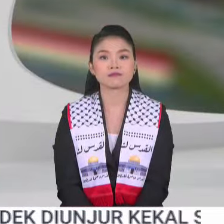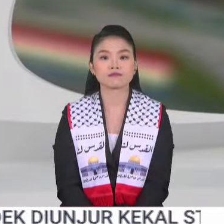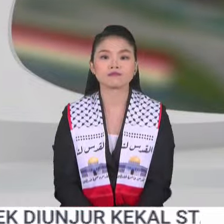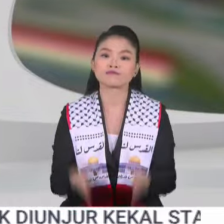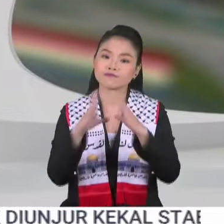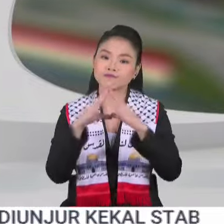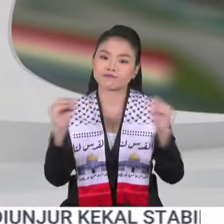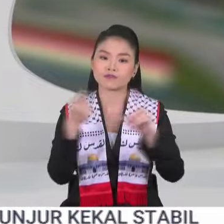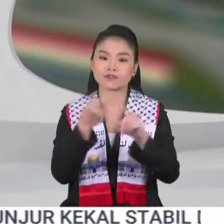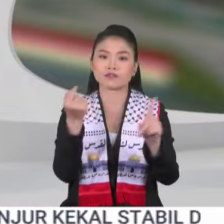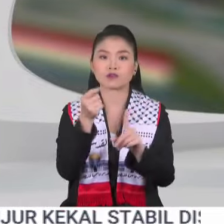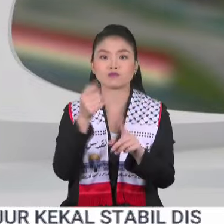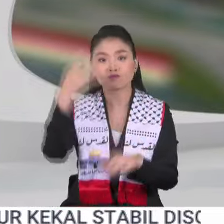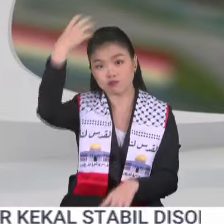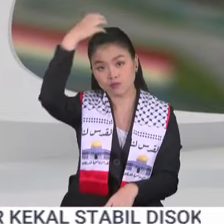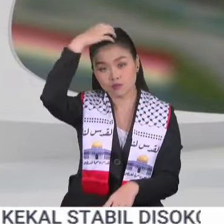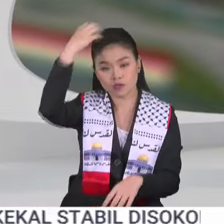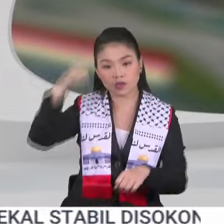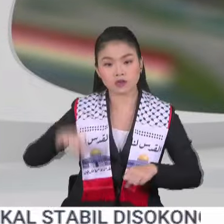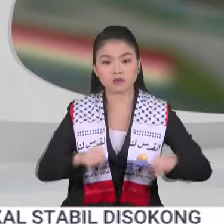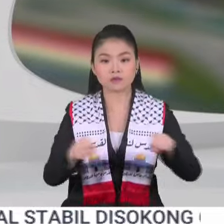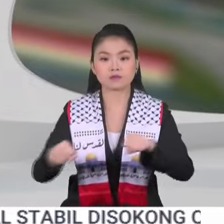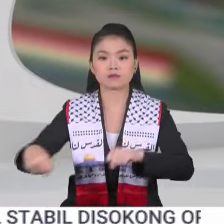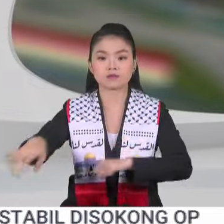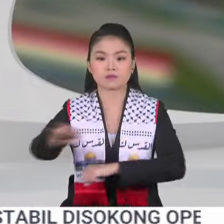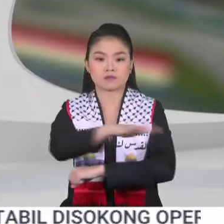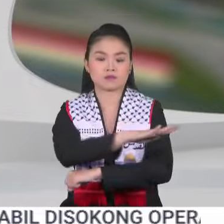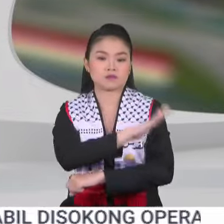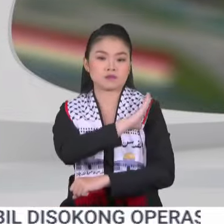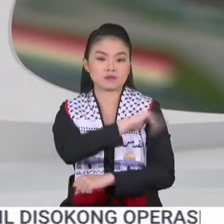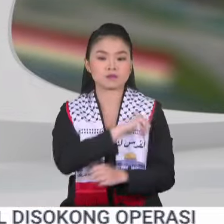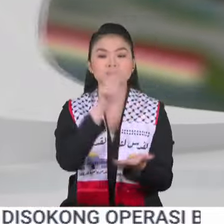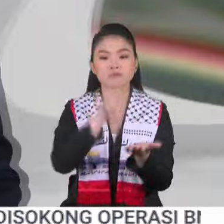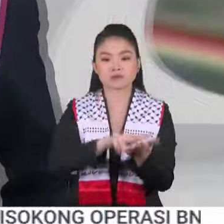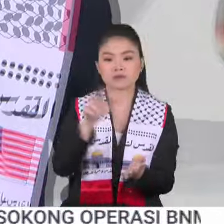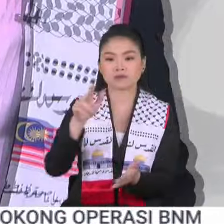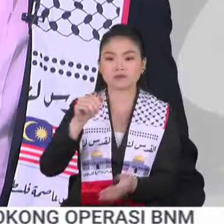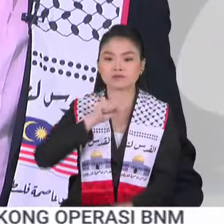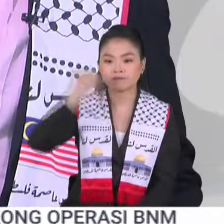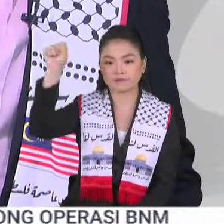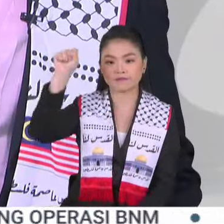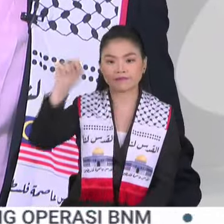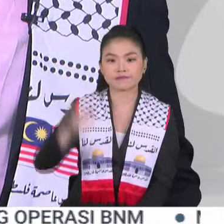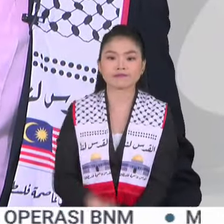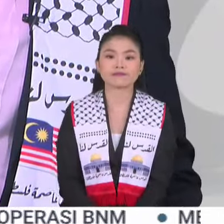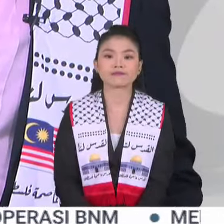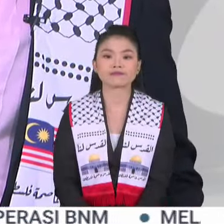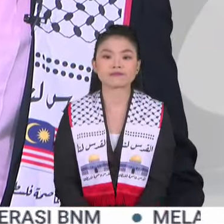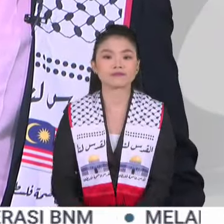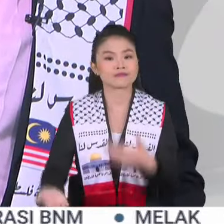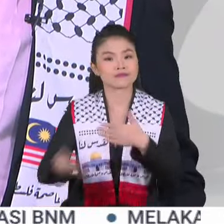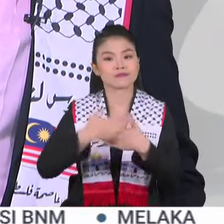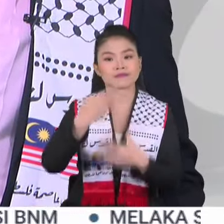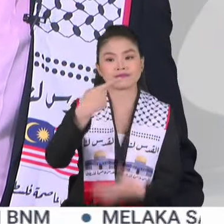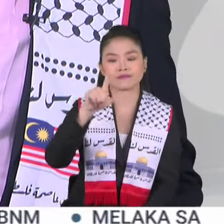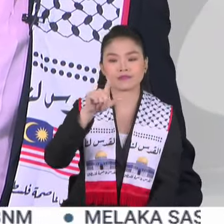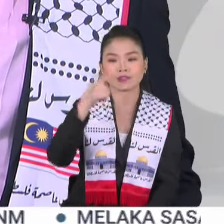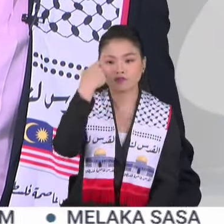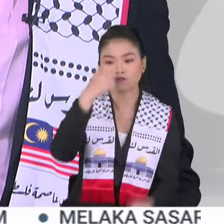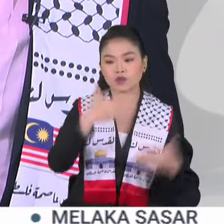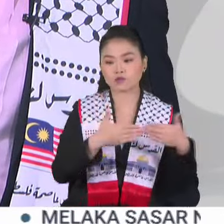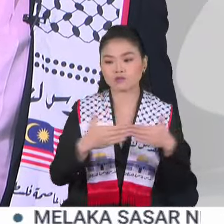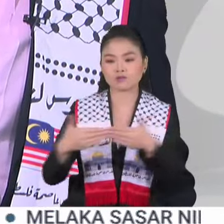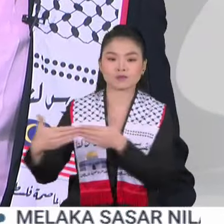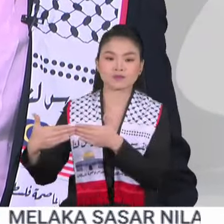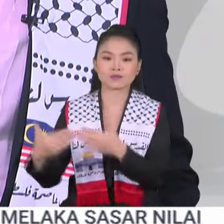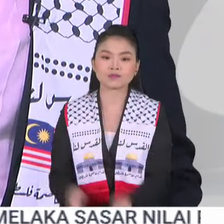Sekian lintas langsung dari Selangor, dari Sungai ke Segara, Palestin pasti merdeka. RTM, teman setia anda. Kembali ke Angkasa Puri untuk perkembangan seterusnya.